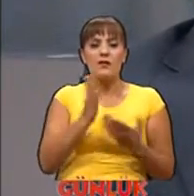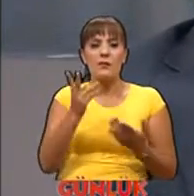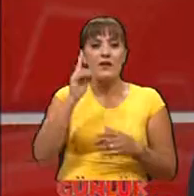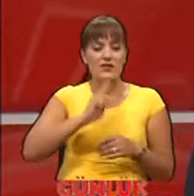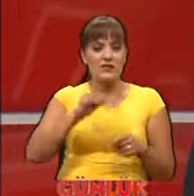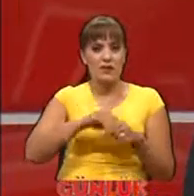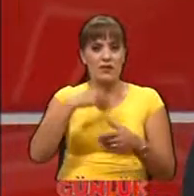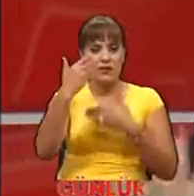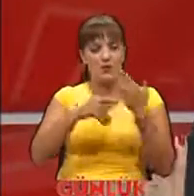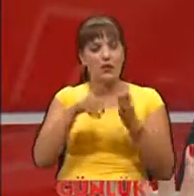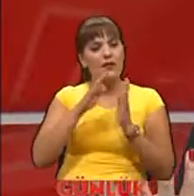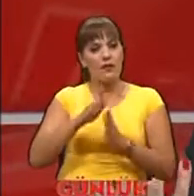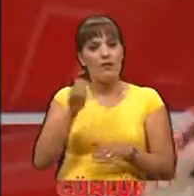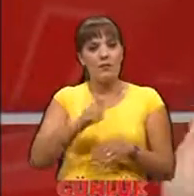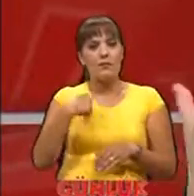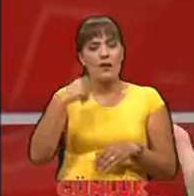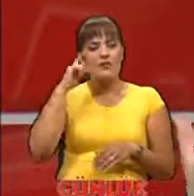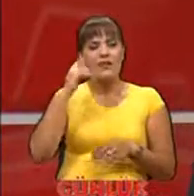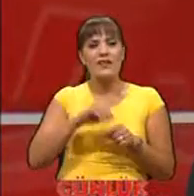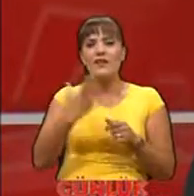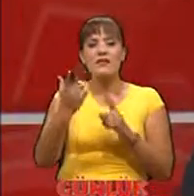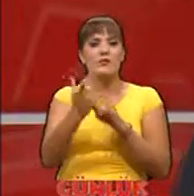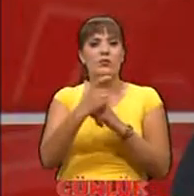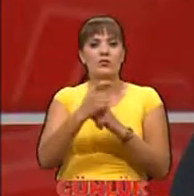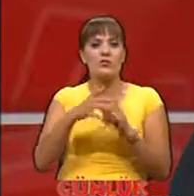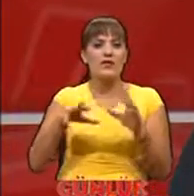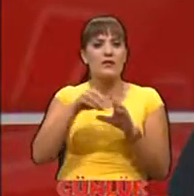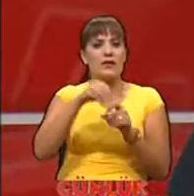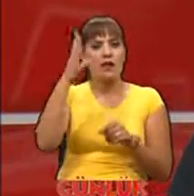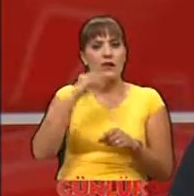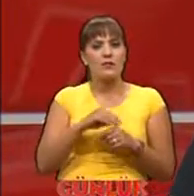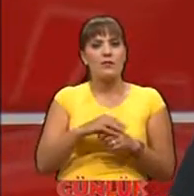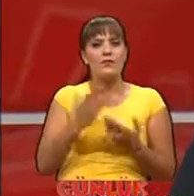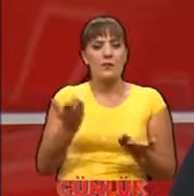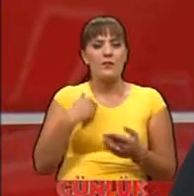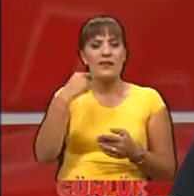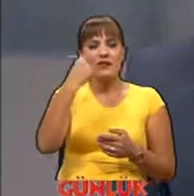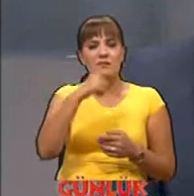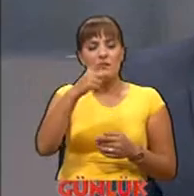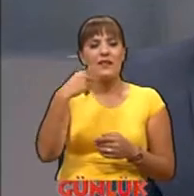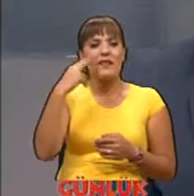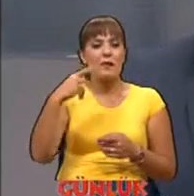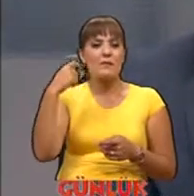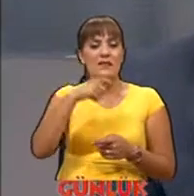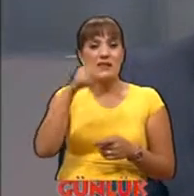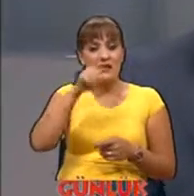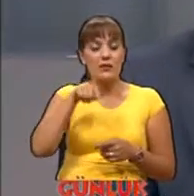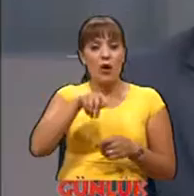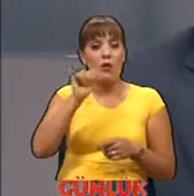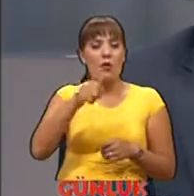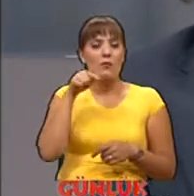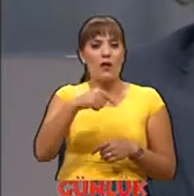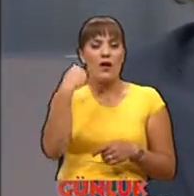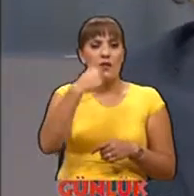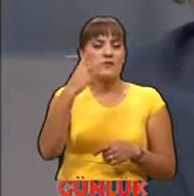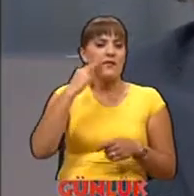evet hijyenden söz ediyorduk, ona devam edelim bence. Nasıl koruyacağız genel anlamda efendim? Tabii ki işte mekanik bir temizliktir. İlk başta önemli olan budur tabii